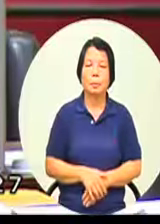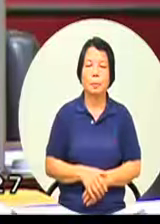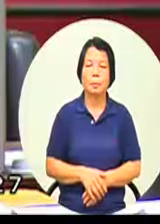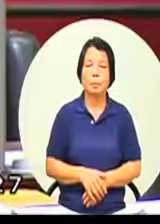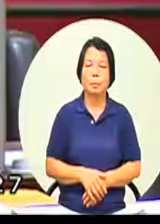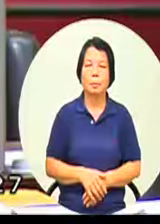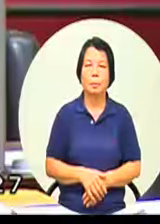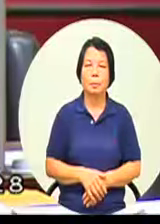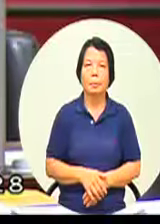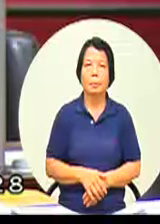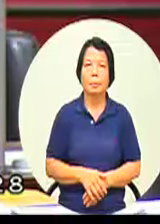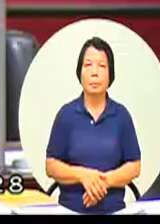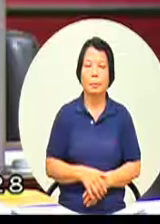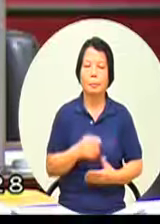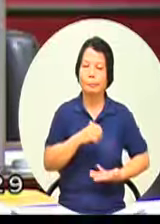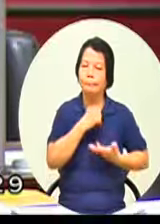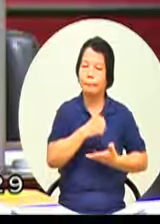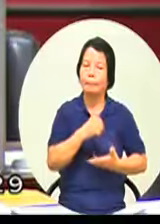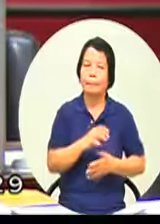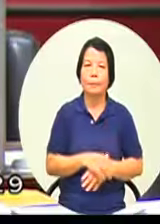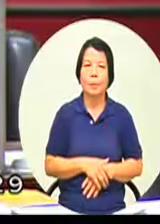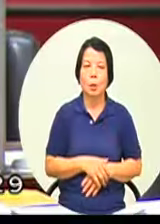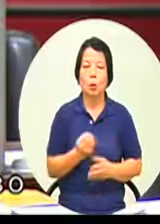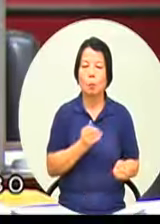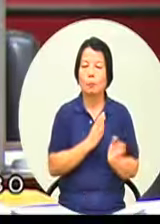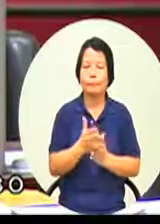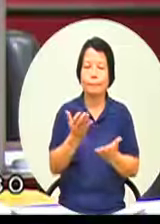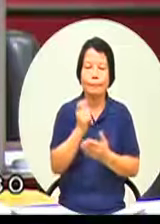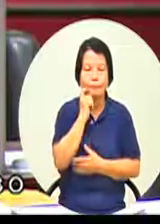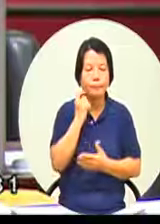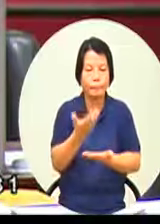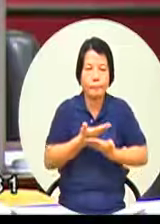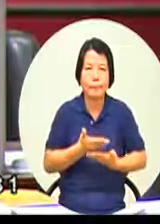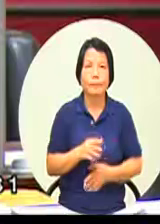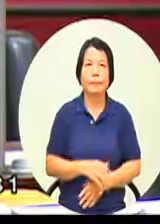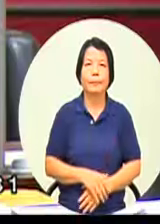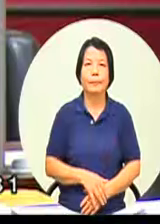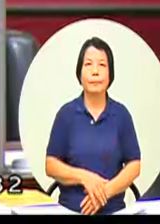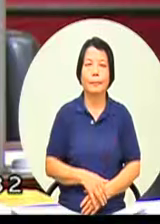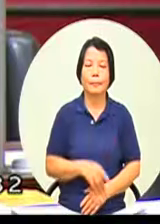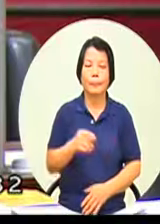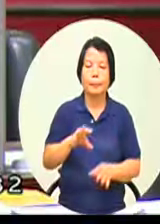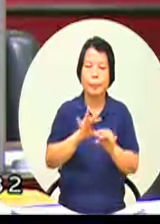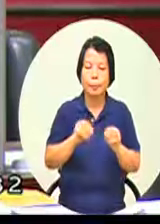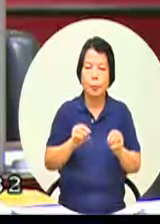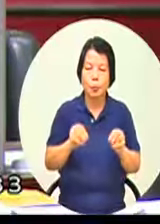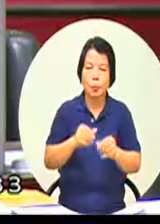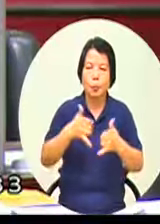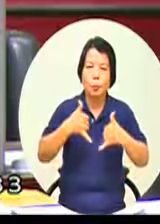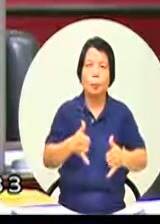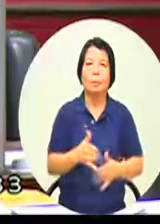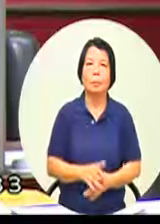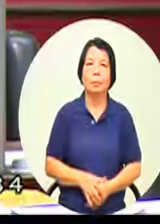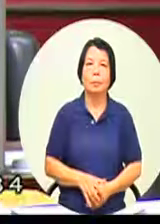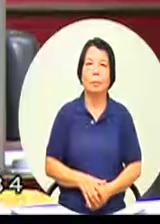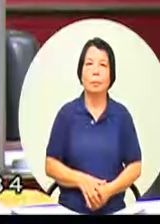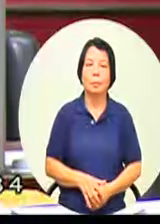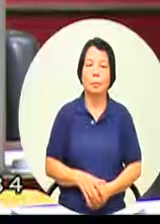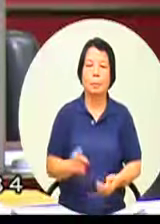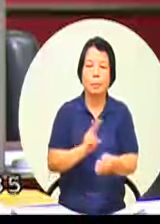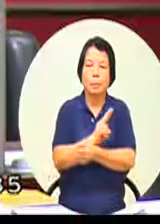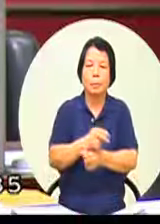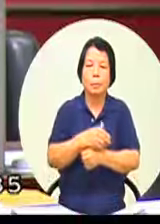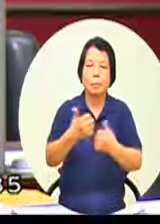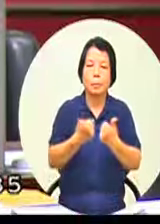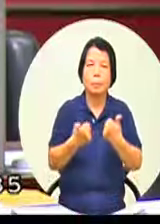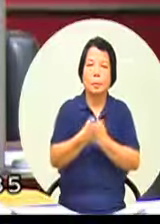面，我一直认为说我没有办法接受那个是土路，干脆林富宝议员、